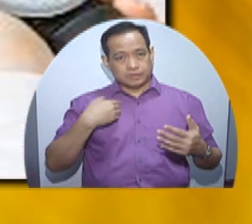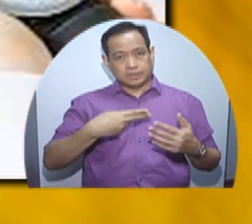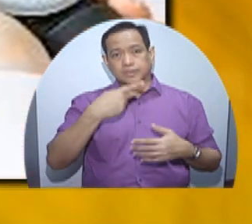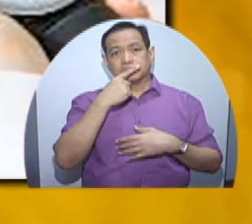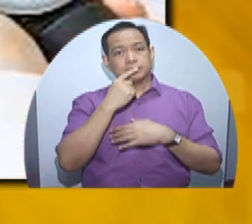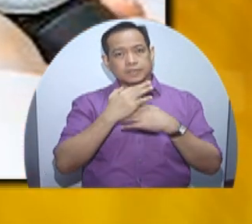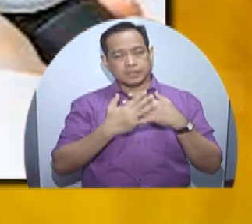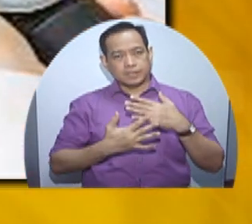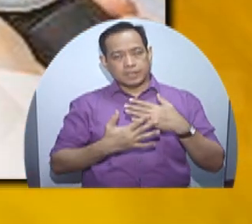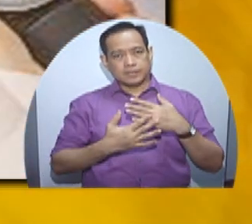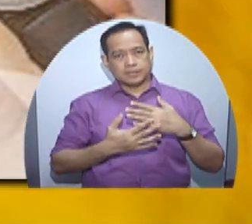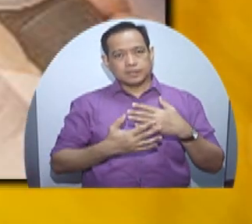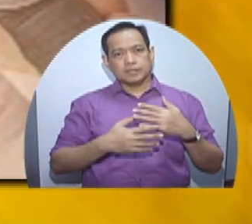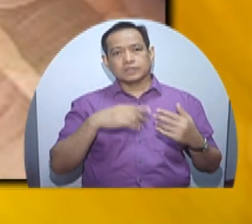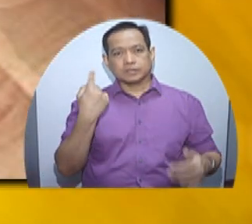may alta presyon,